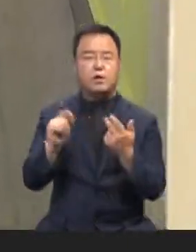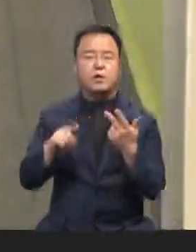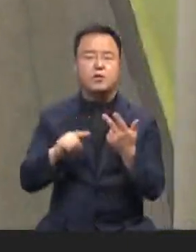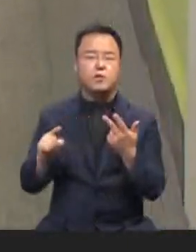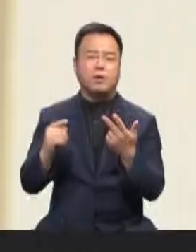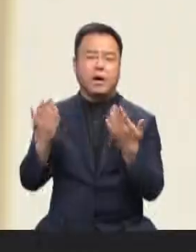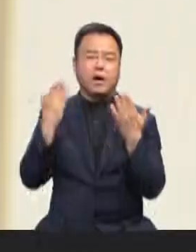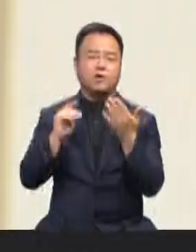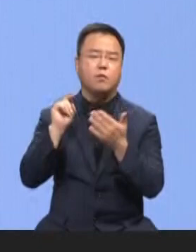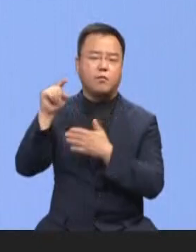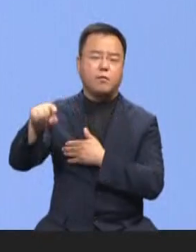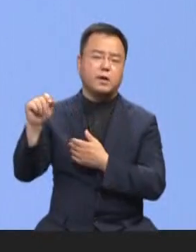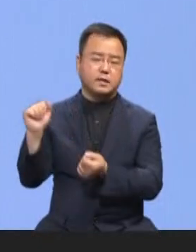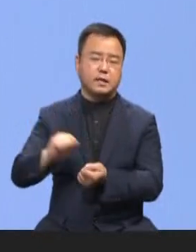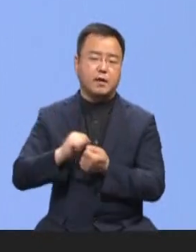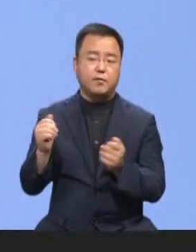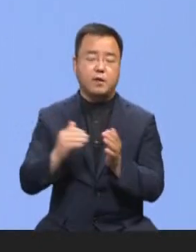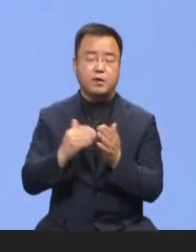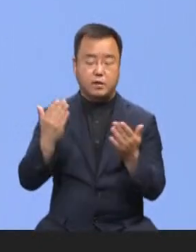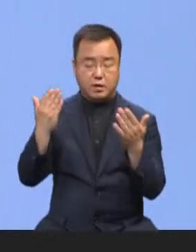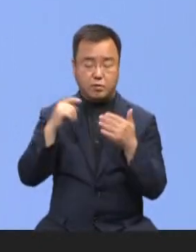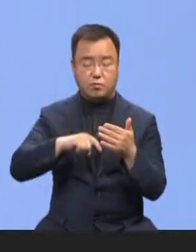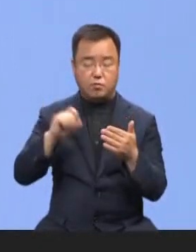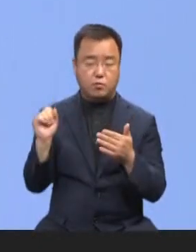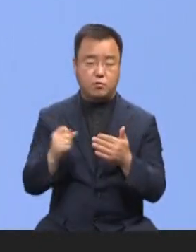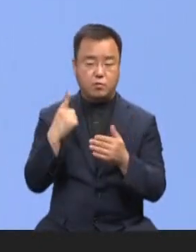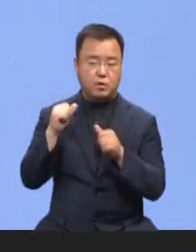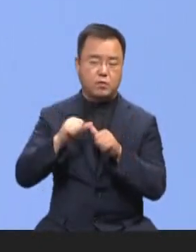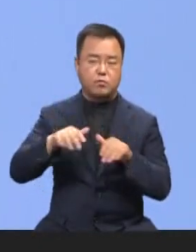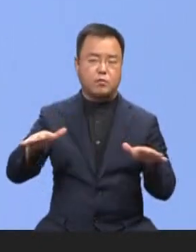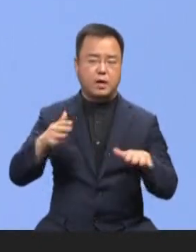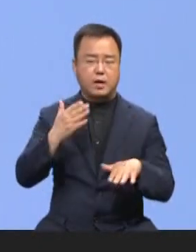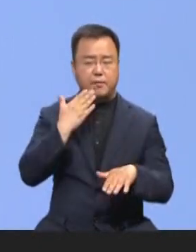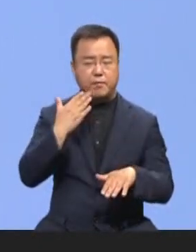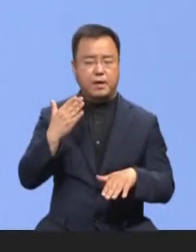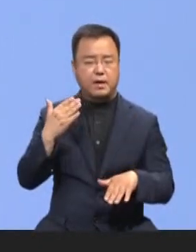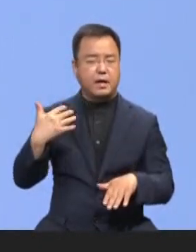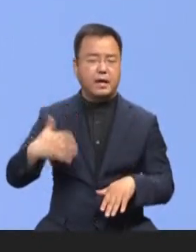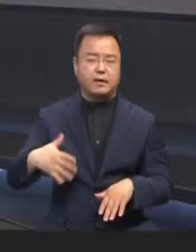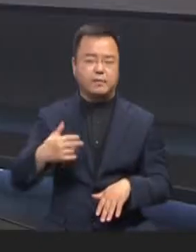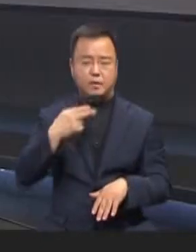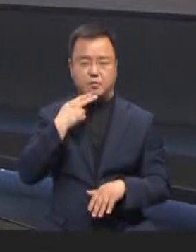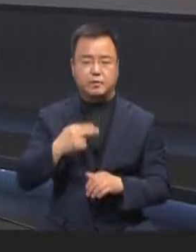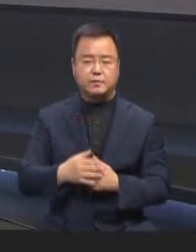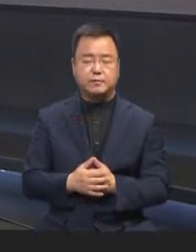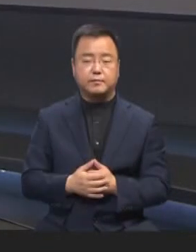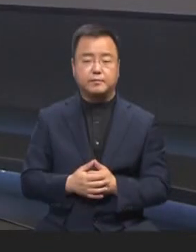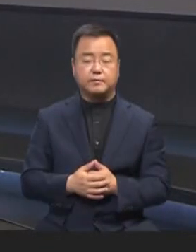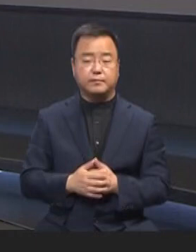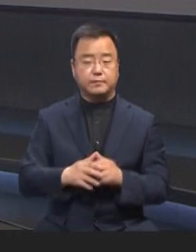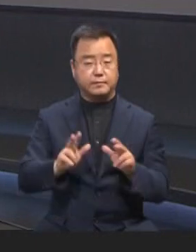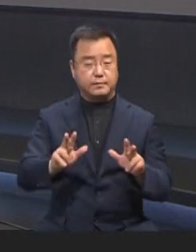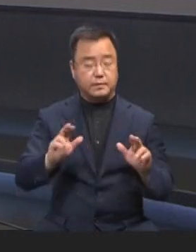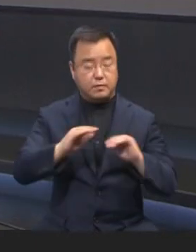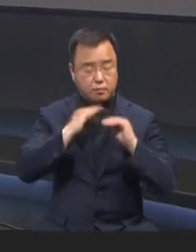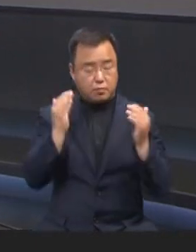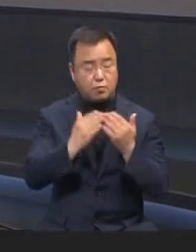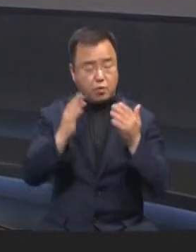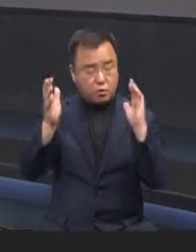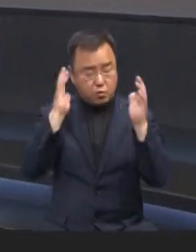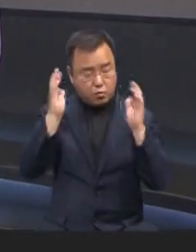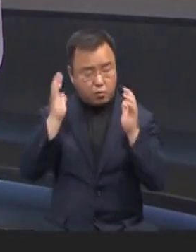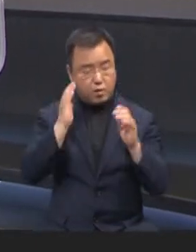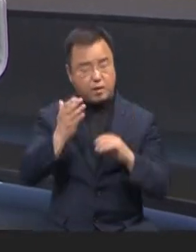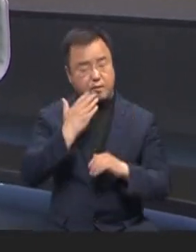감염이 됐던 것이고 학교를 통한 집단 감염은 다행히 일어나지 않았습니다 하나는 지금 뭐 전체적으로 좀 혼란 스러운 부분도